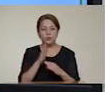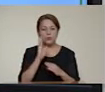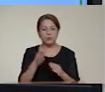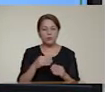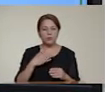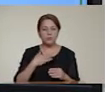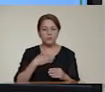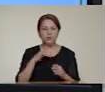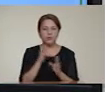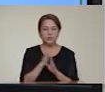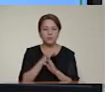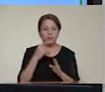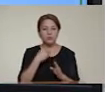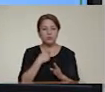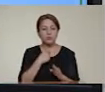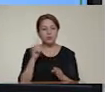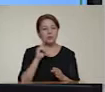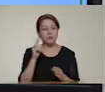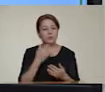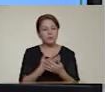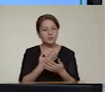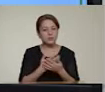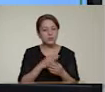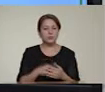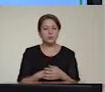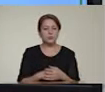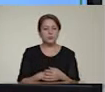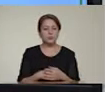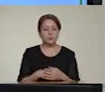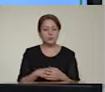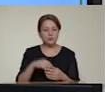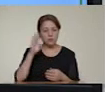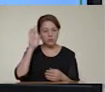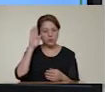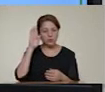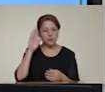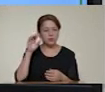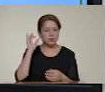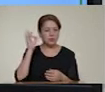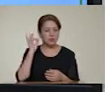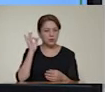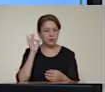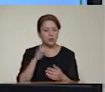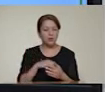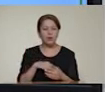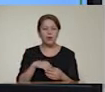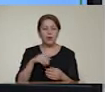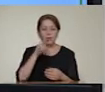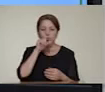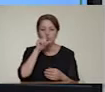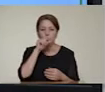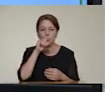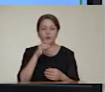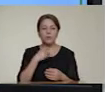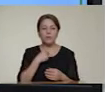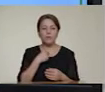Biz tabiiy tovushlarga nimalarni misol keltirishimiz mumkin? Demak, suvning shildirashi va qushlarning